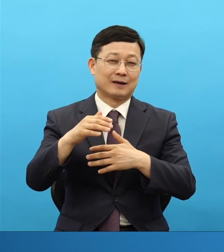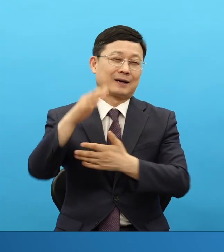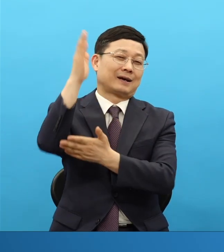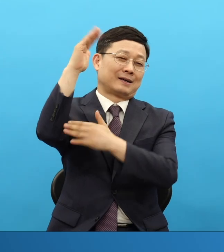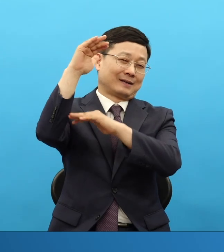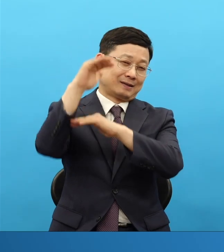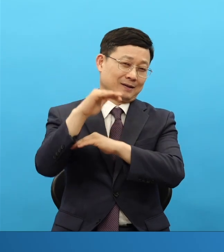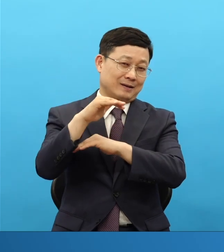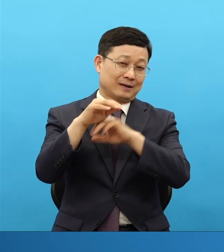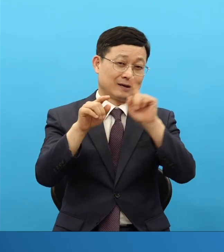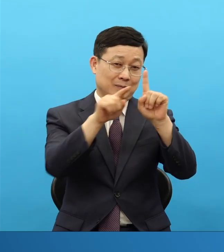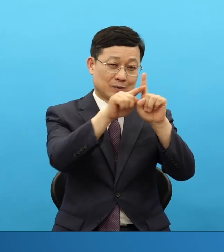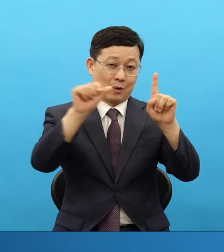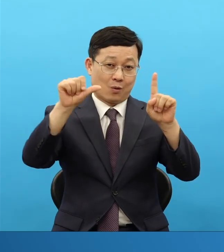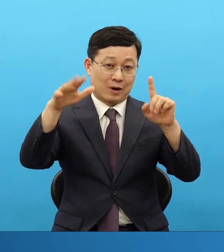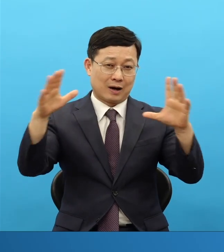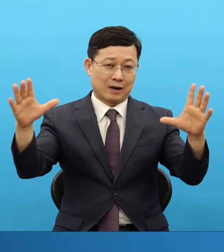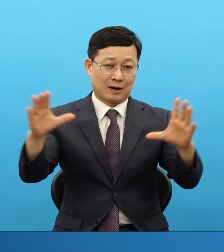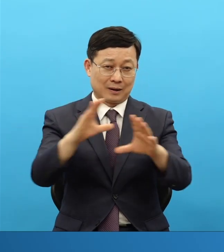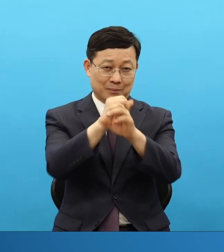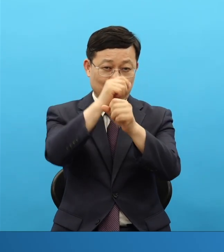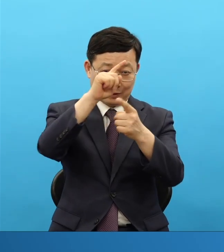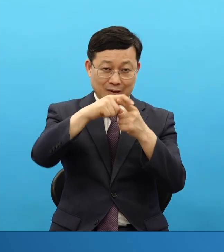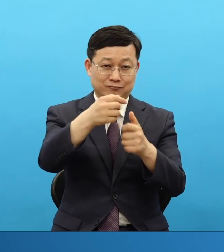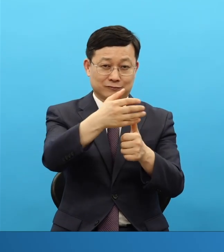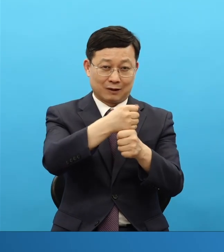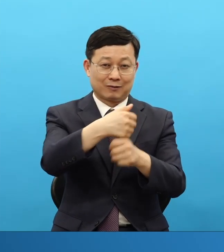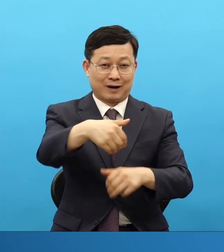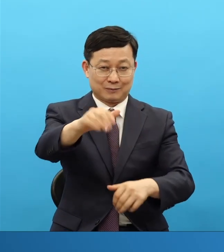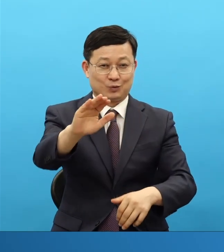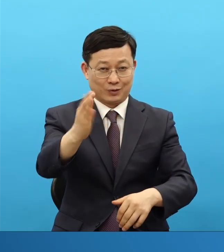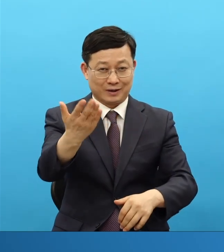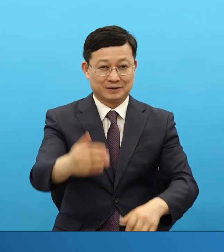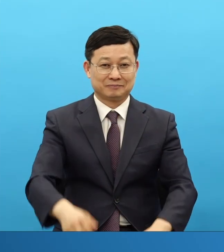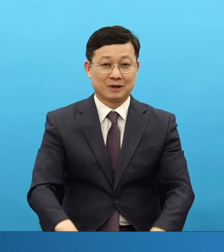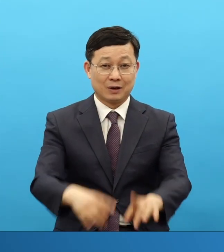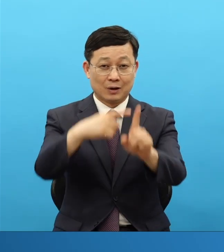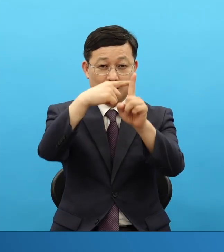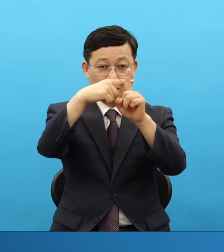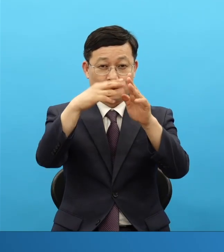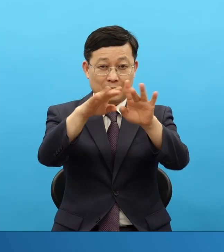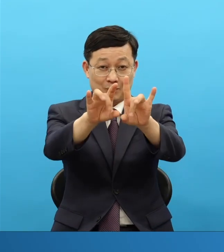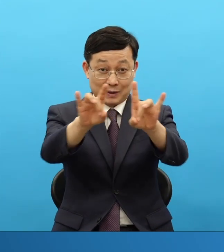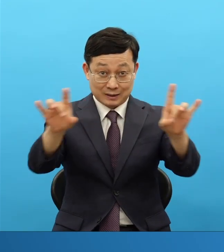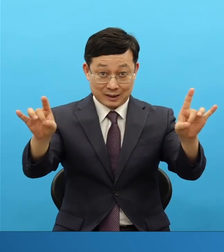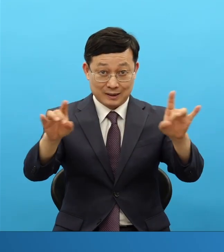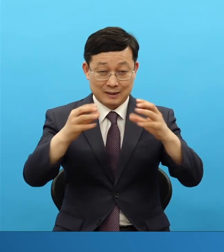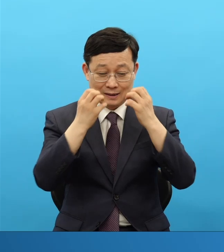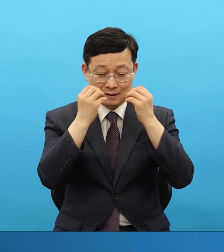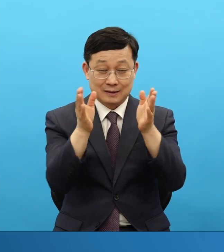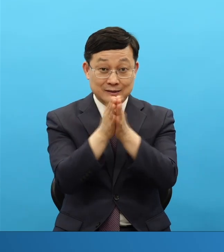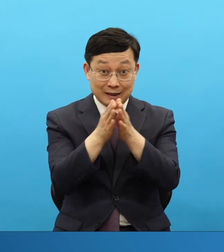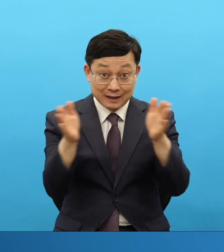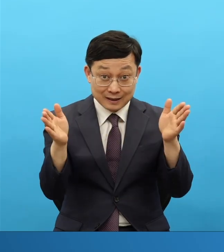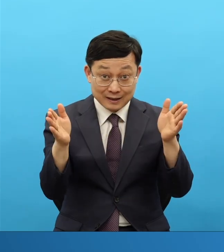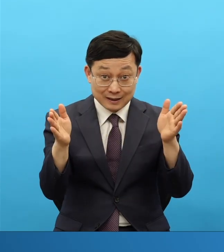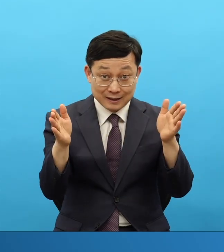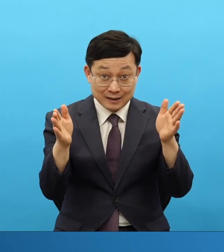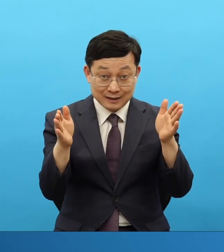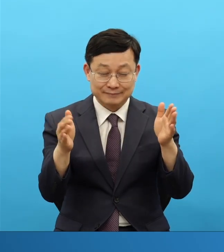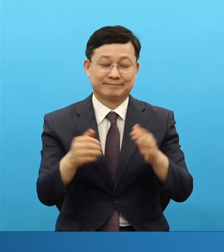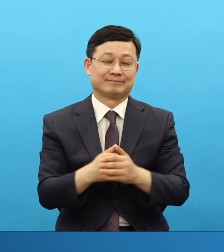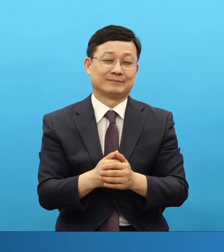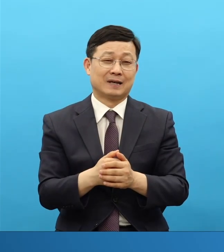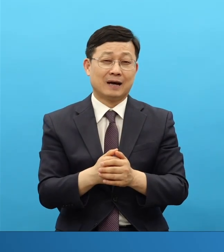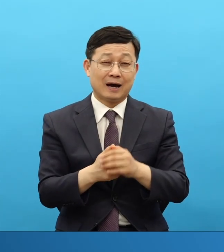Officer 요대로 Conference. 가져가시면 됩니다. Leave exactly with this. 여러분 교회마다 새로 시작하는 여러분 한 명